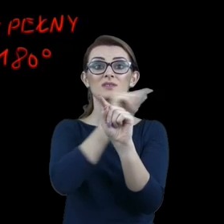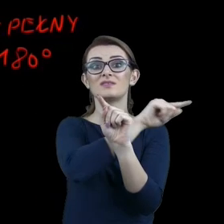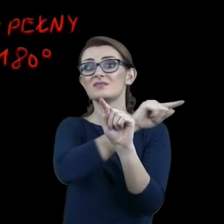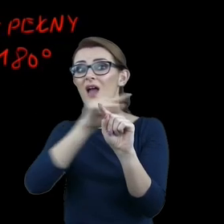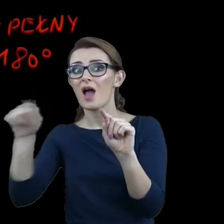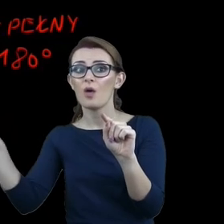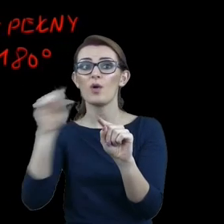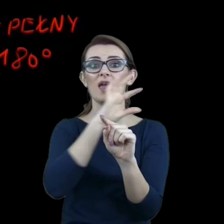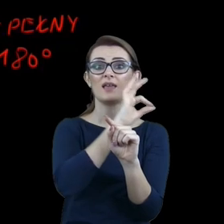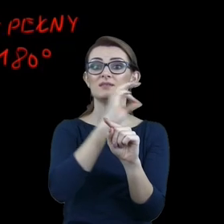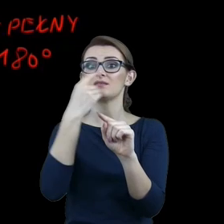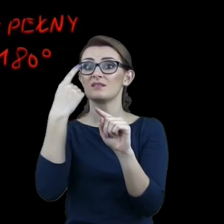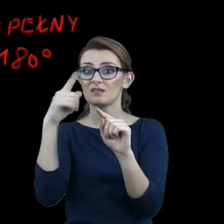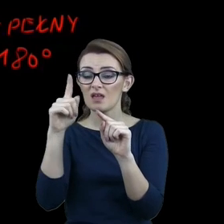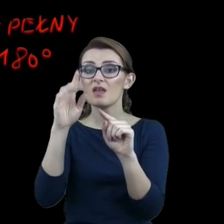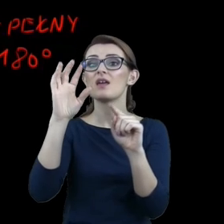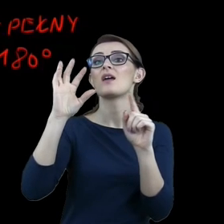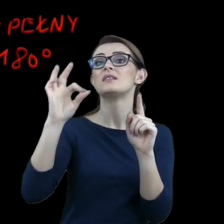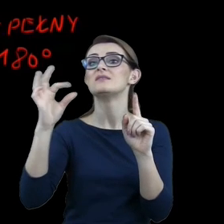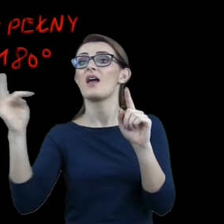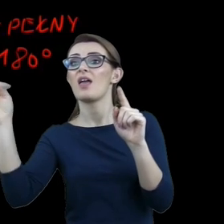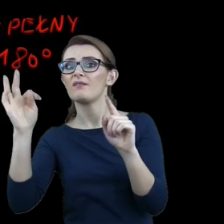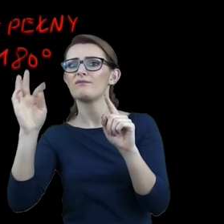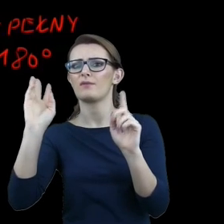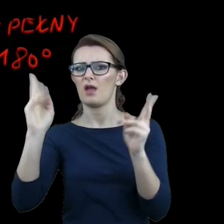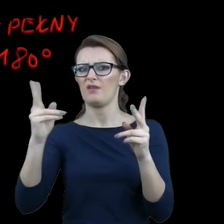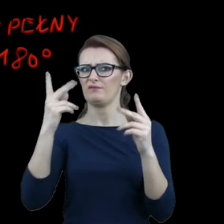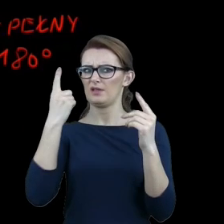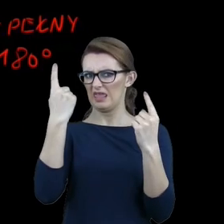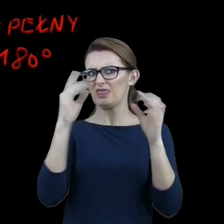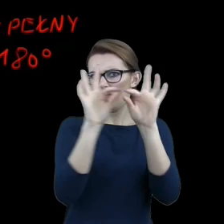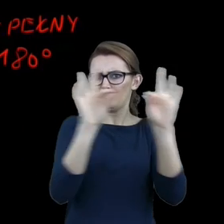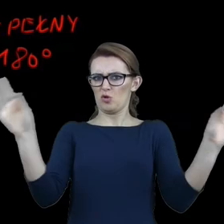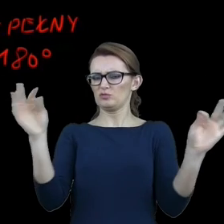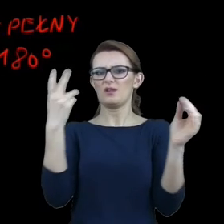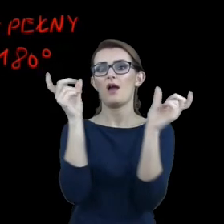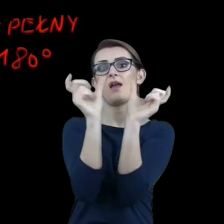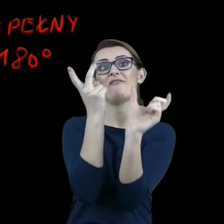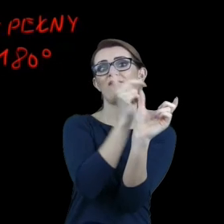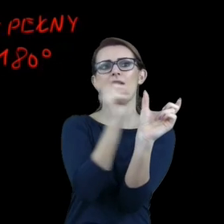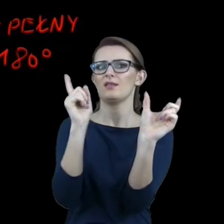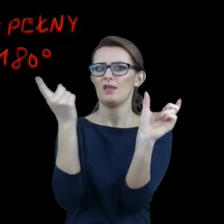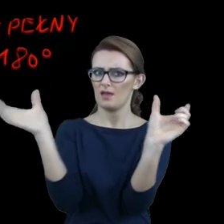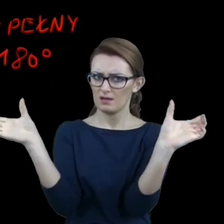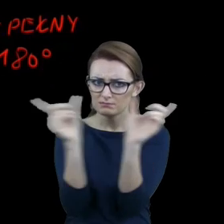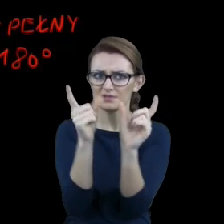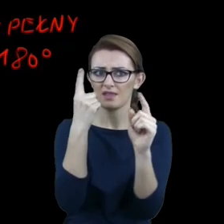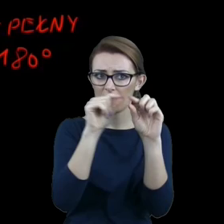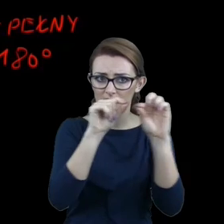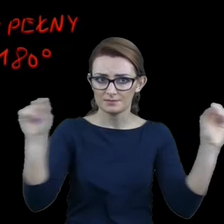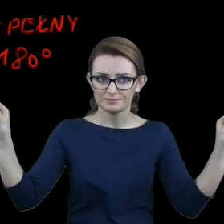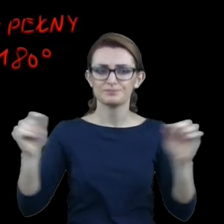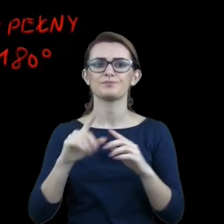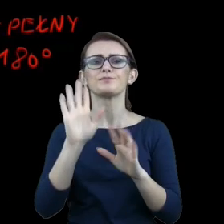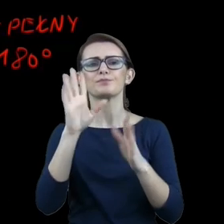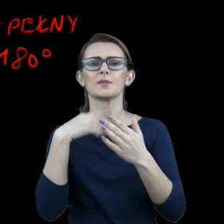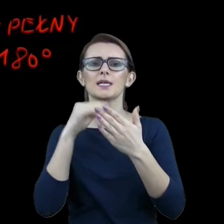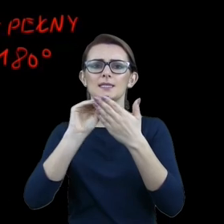SF, one leżą tak naprawdę na jednej prostej. Czyli może ja to napiszę, że SD